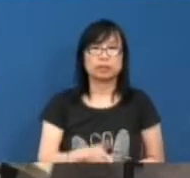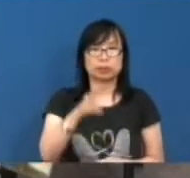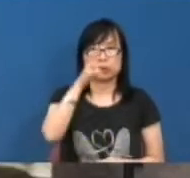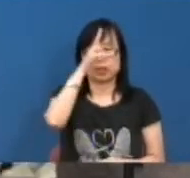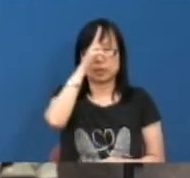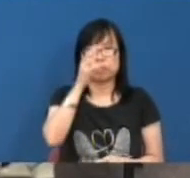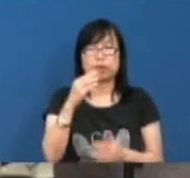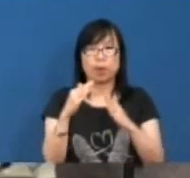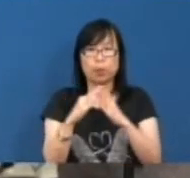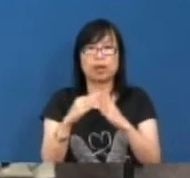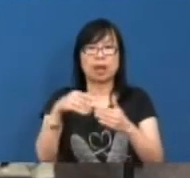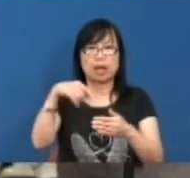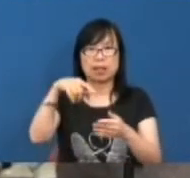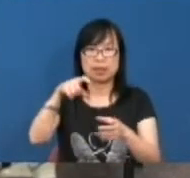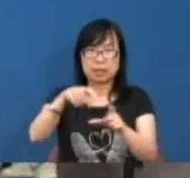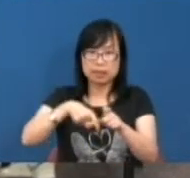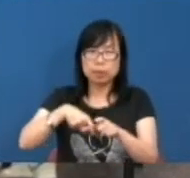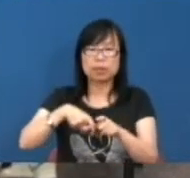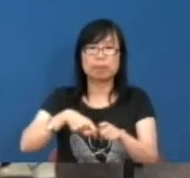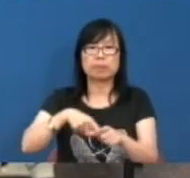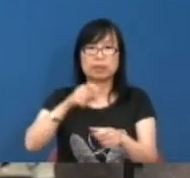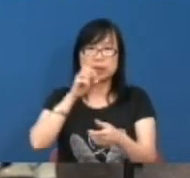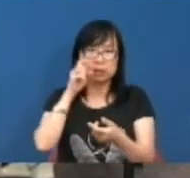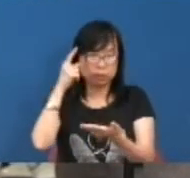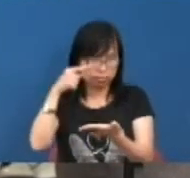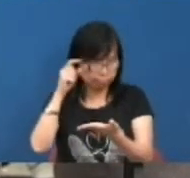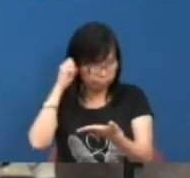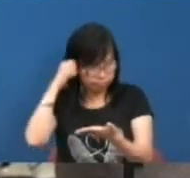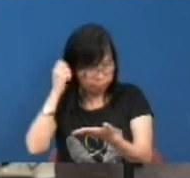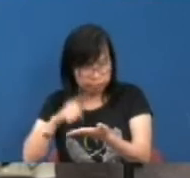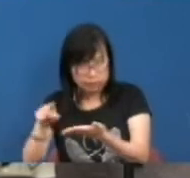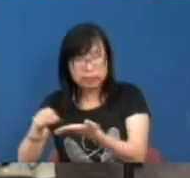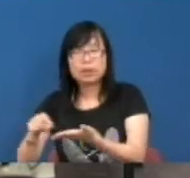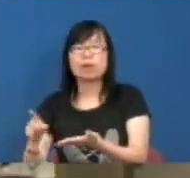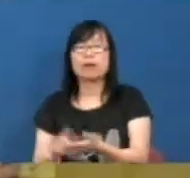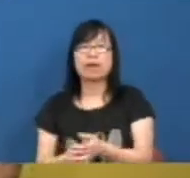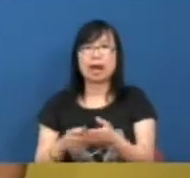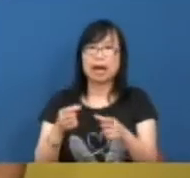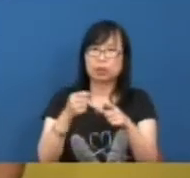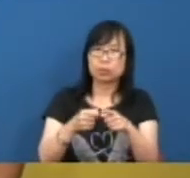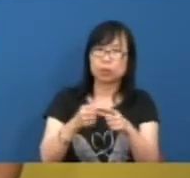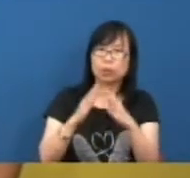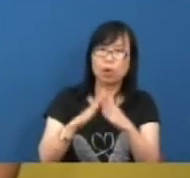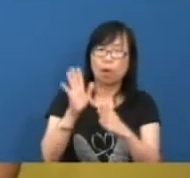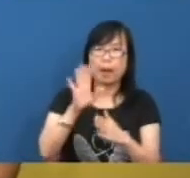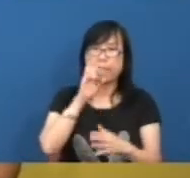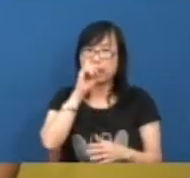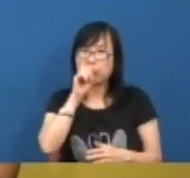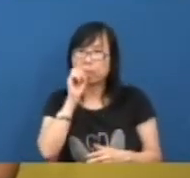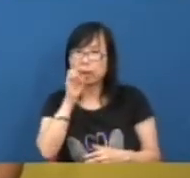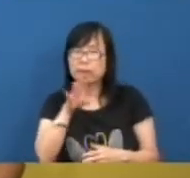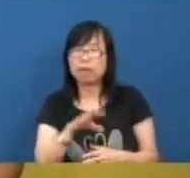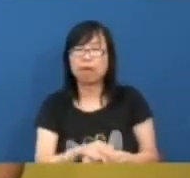審查啦，即係做好一個把關。而家好大量嘅一啲公屋富户咧，咁我亦都唔係話批評佢哋，而